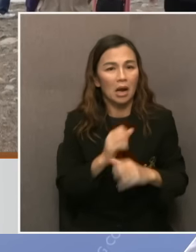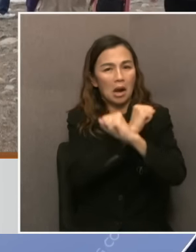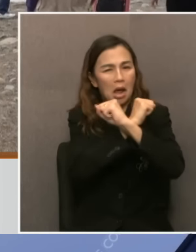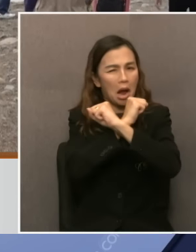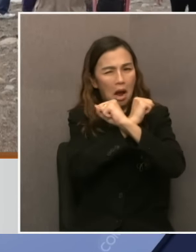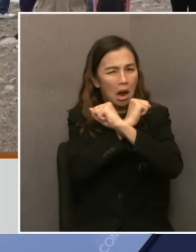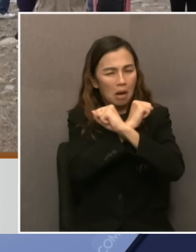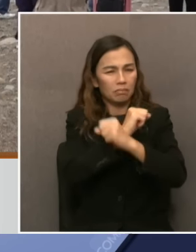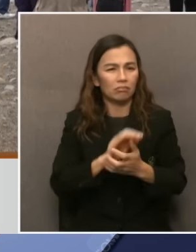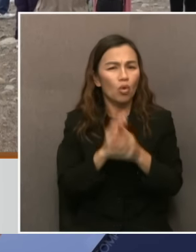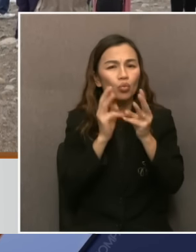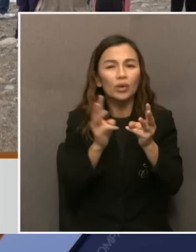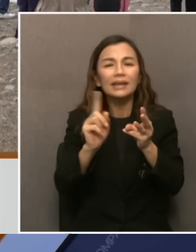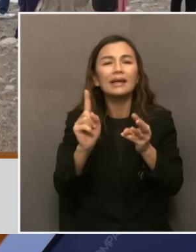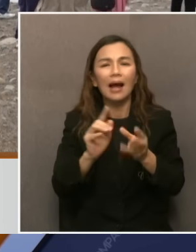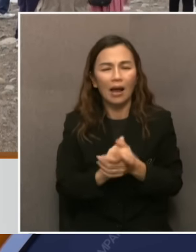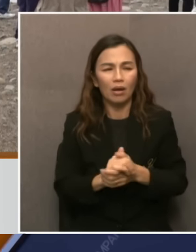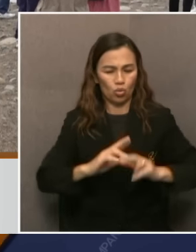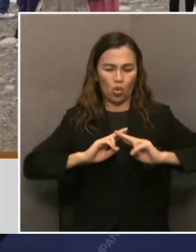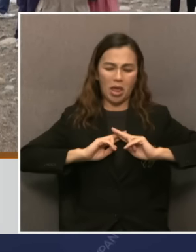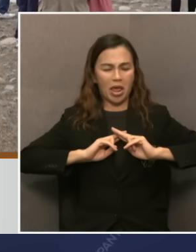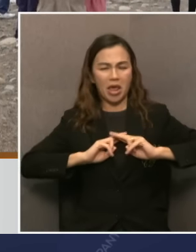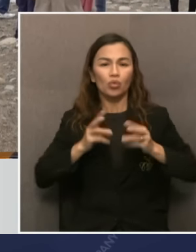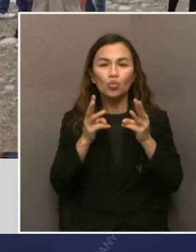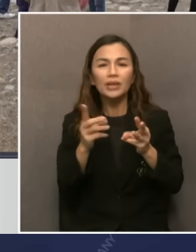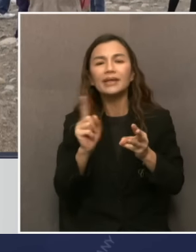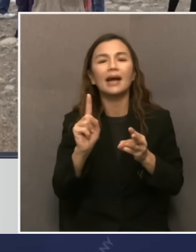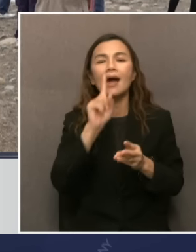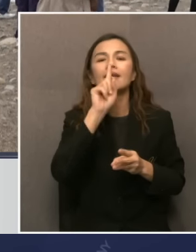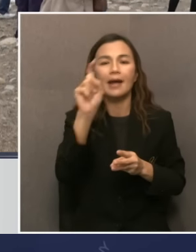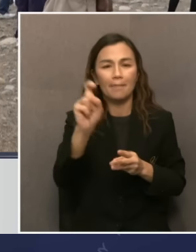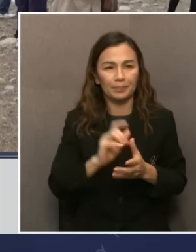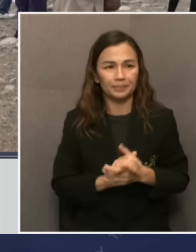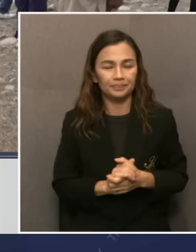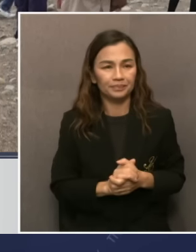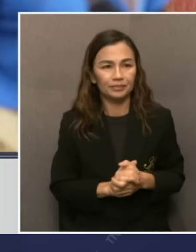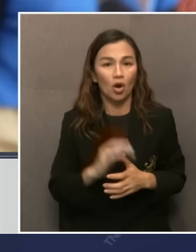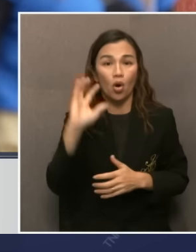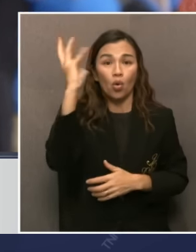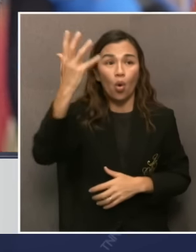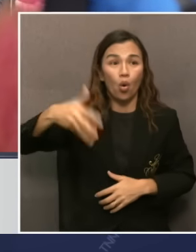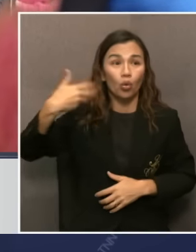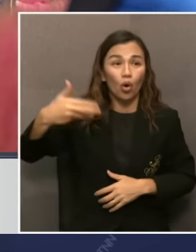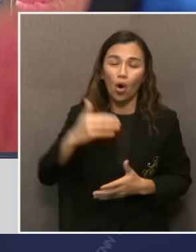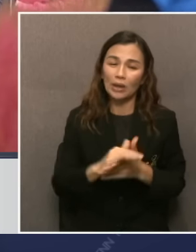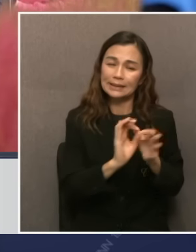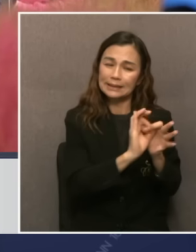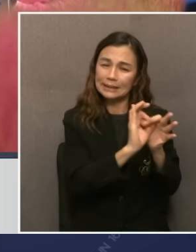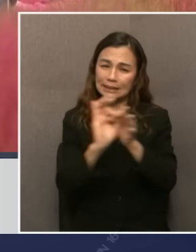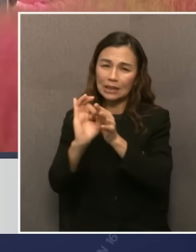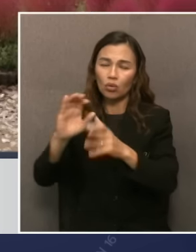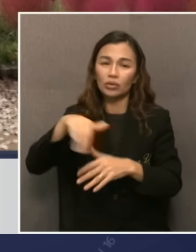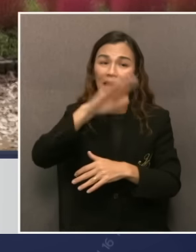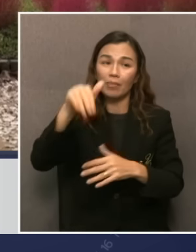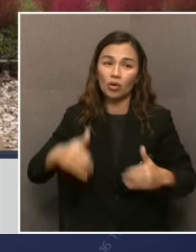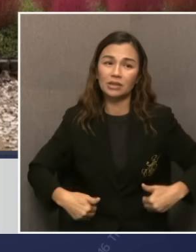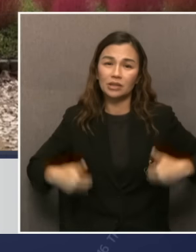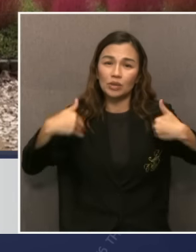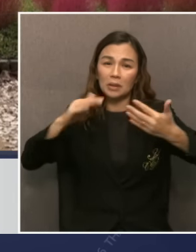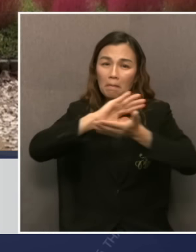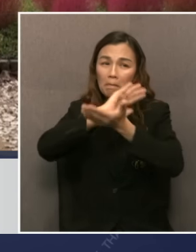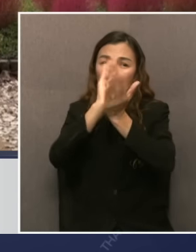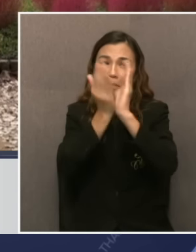สำหรับเรื่องของสภาพอากาศที่สุดขั้วแบบนี้ค่ะอาจารย์ คือโลกร้อนมันถล่มทุกอย่างนะฮะมันทำให้ทุกอย่างเปลี่ยนแปลงไปหมดเพ